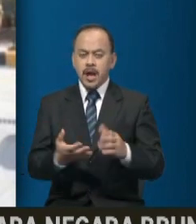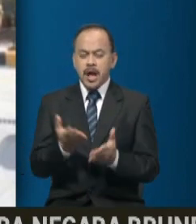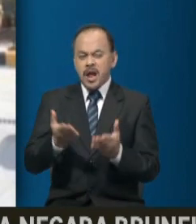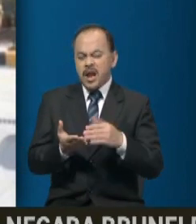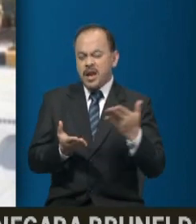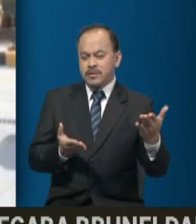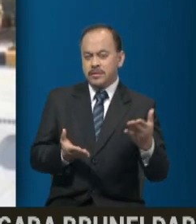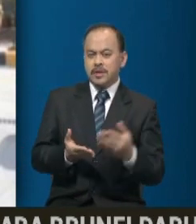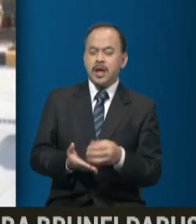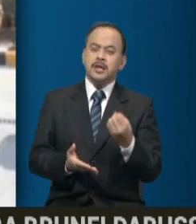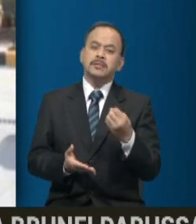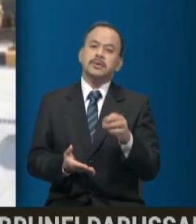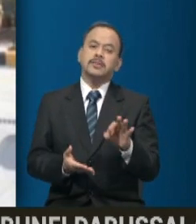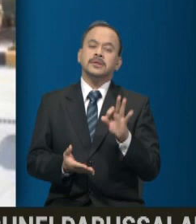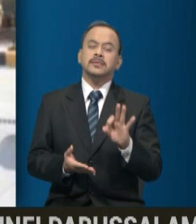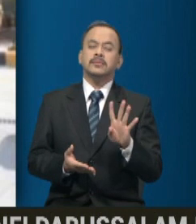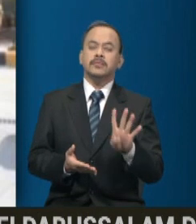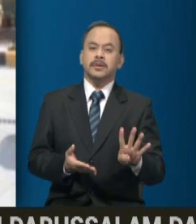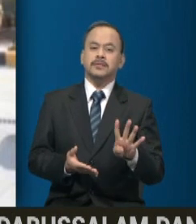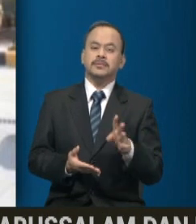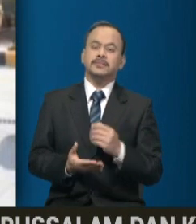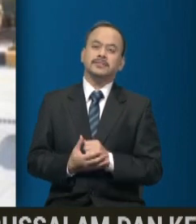Timbangan 1994.